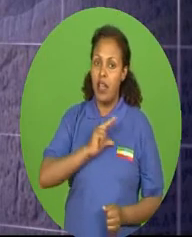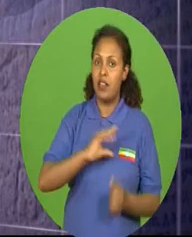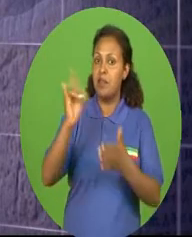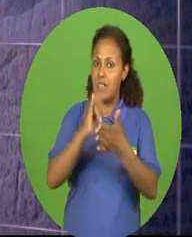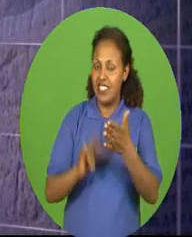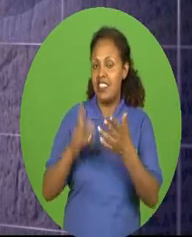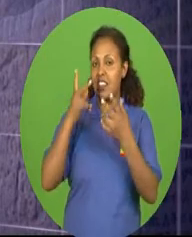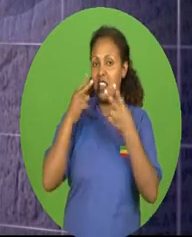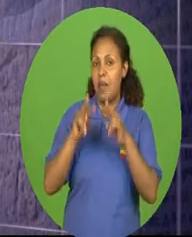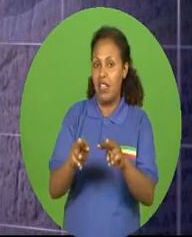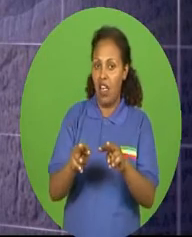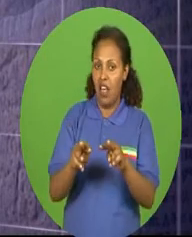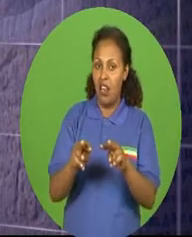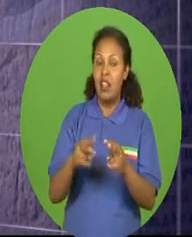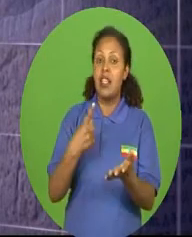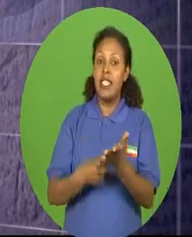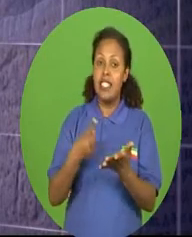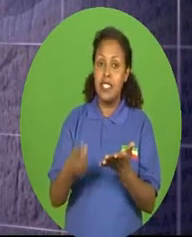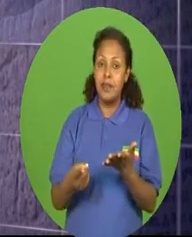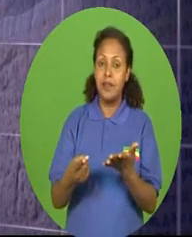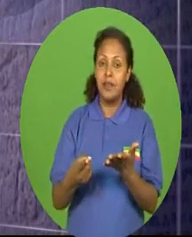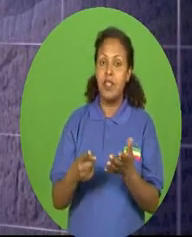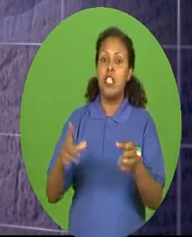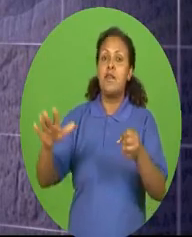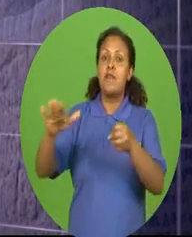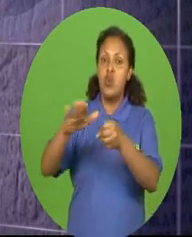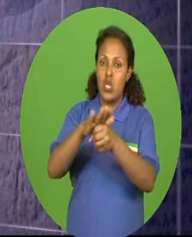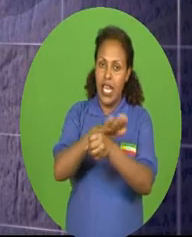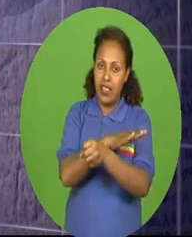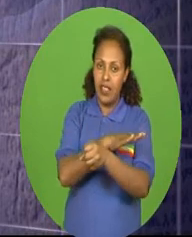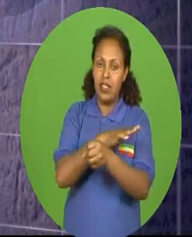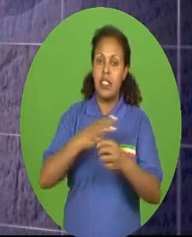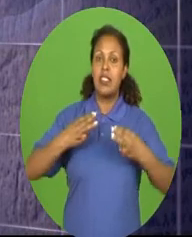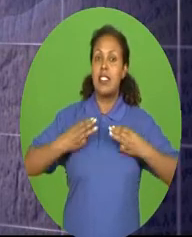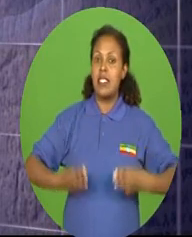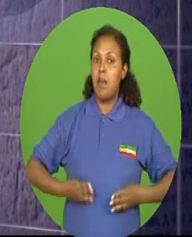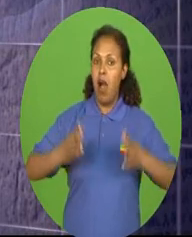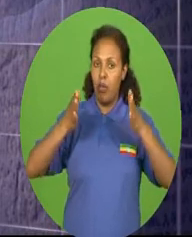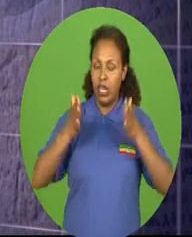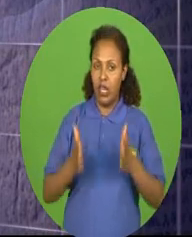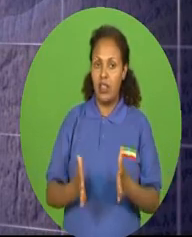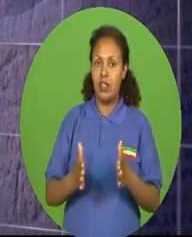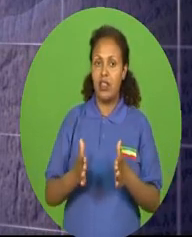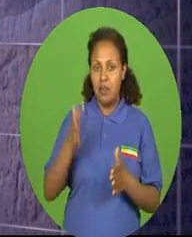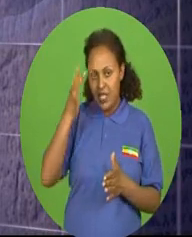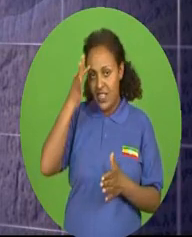ባህሪያትንም በዝርዝር ተመልክተናል። እነሱም ምሉእነት፣